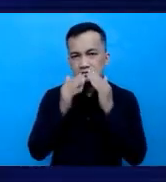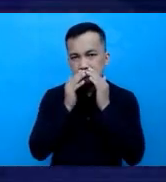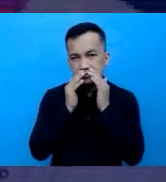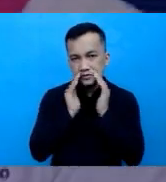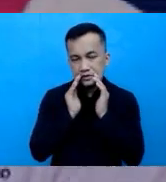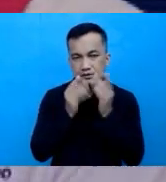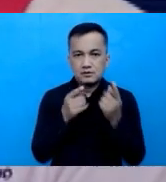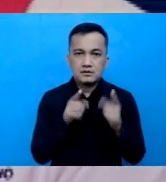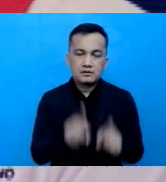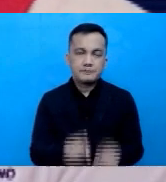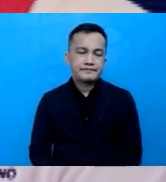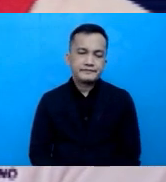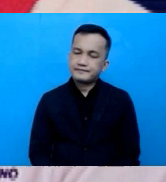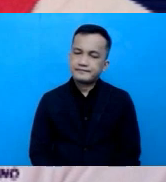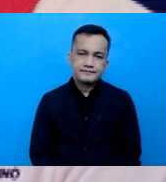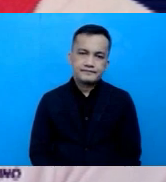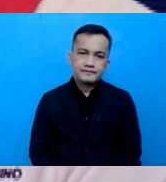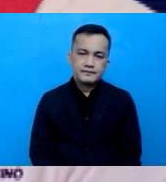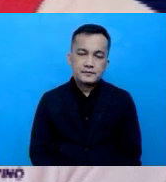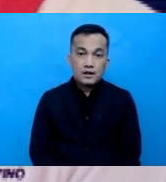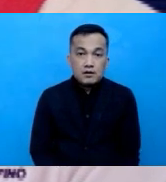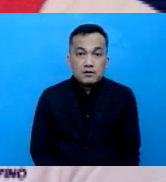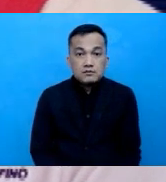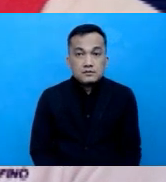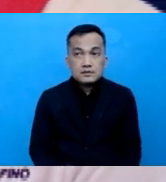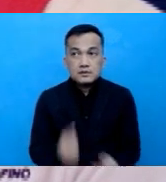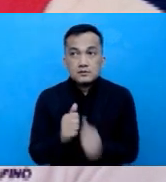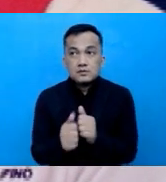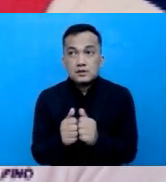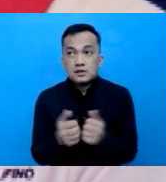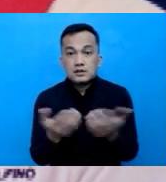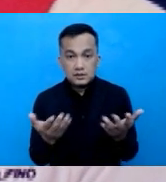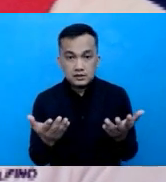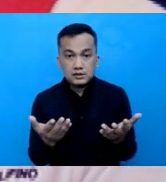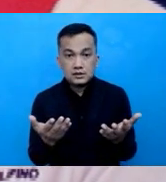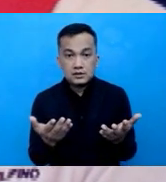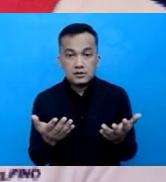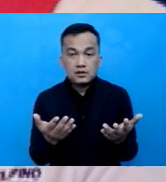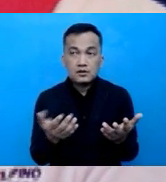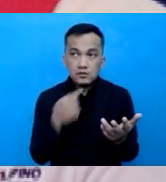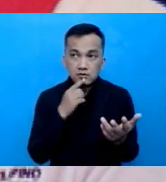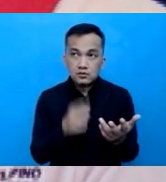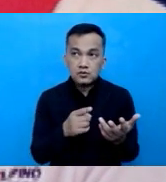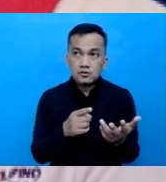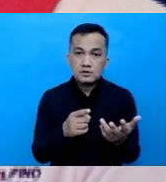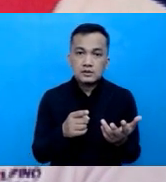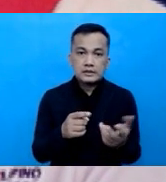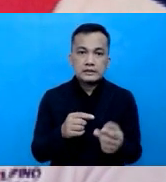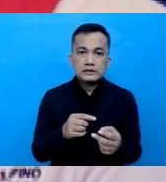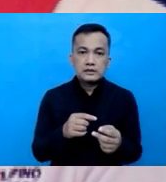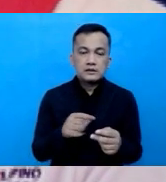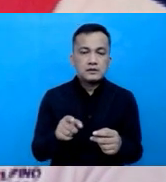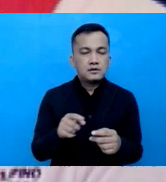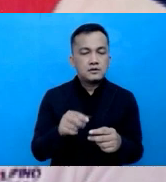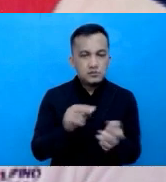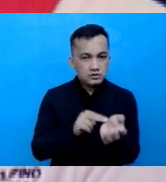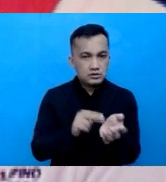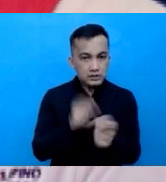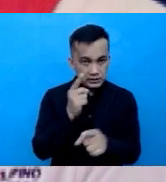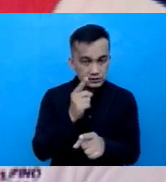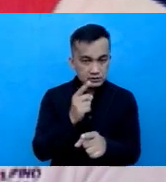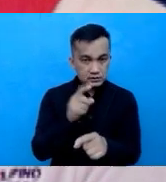talaga. So ibig pong sabihin talaga nito, ang mga nurses na deserving at iba pang